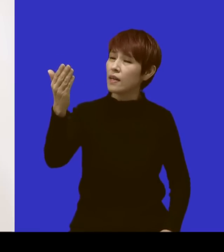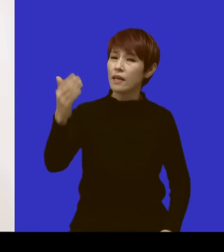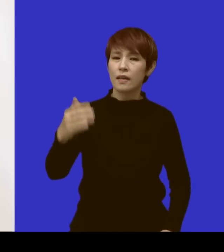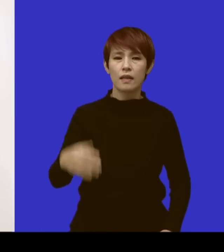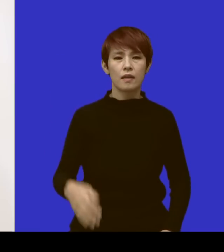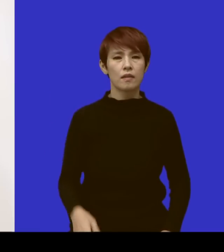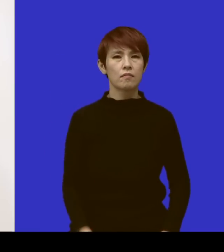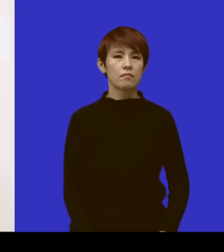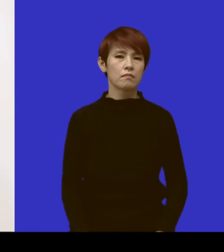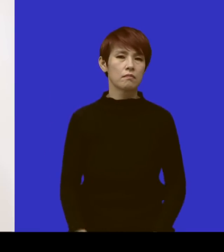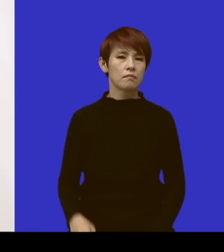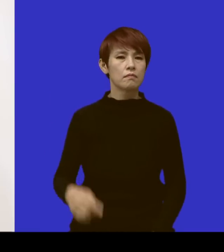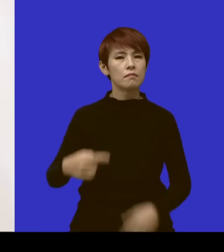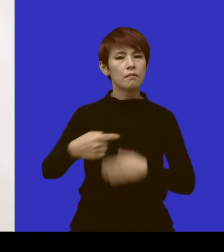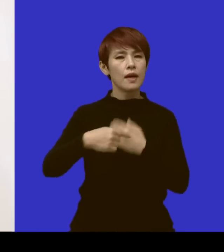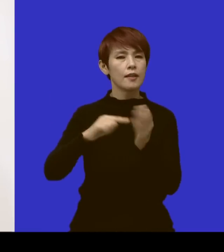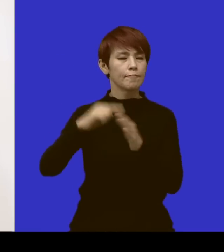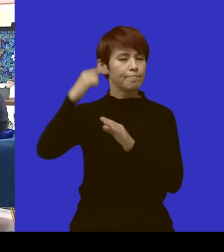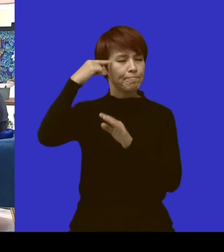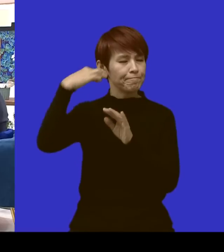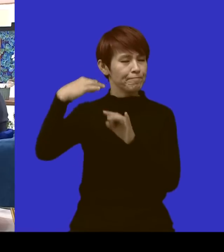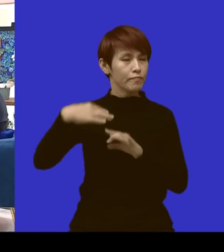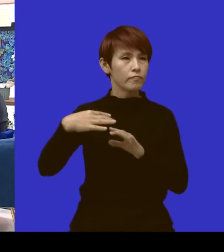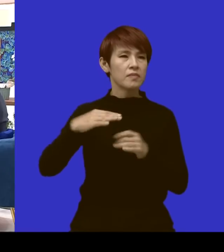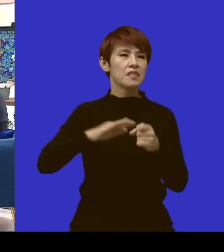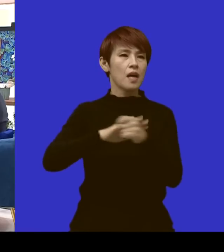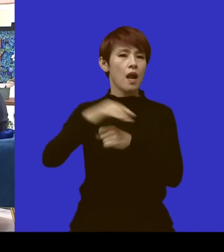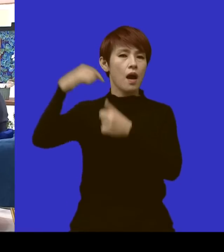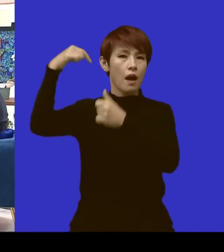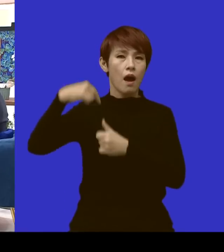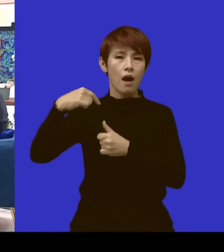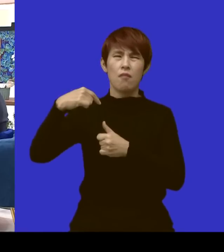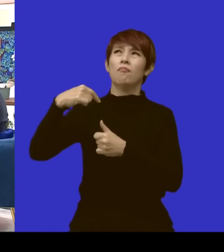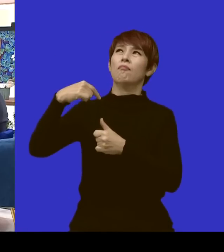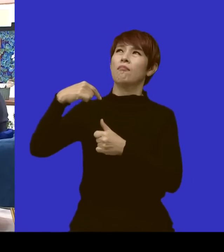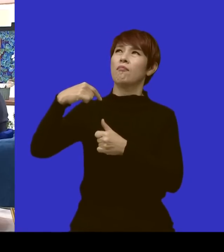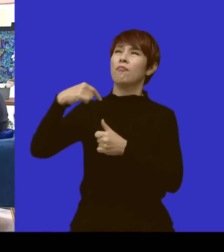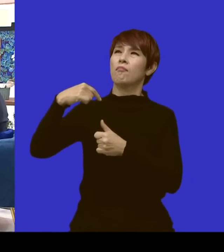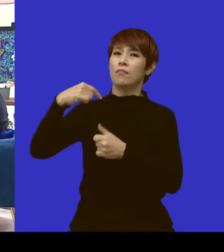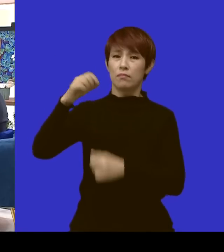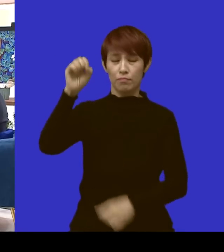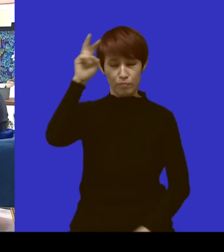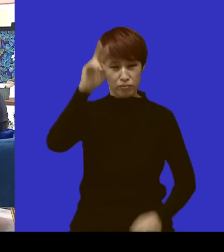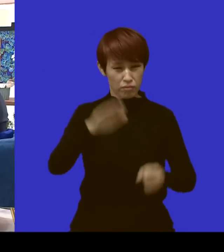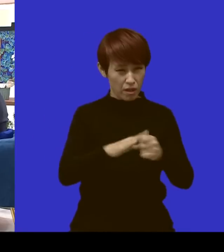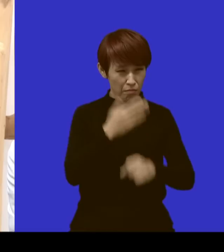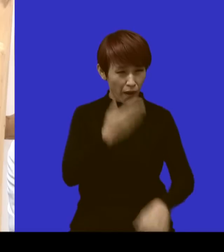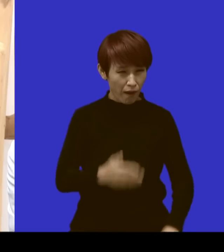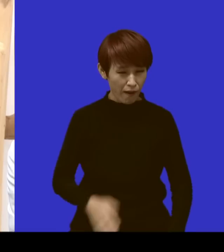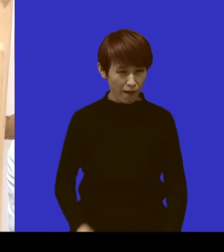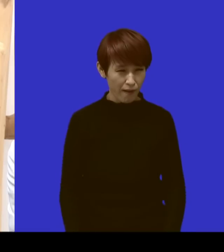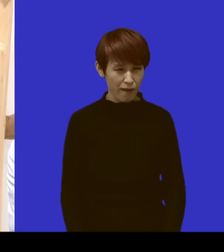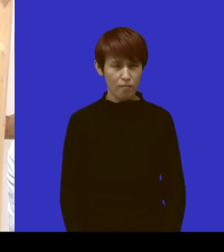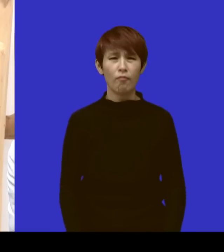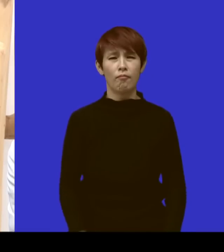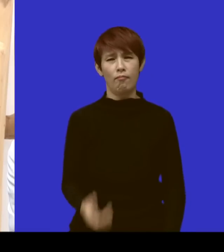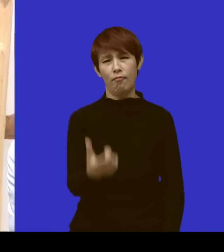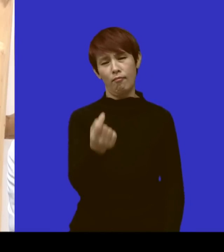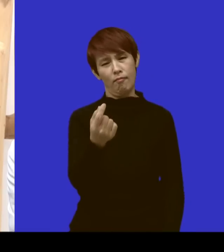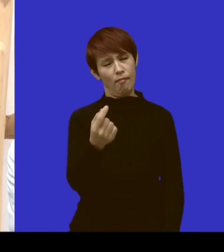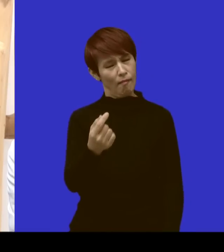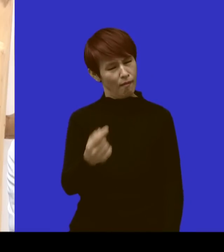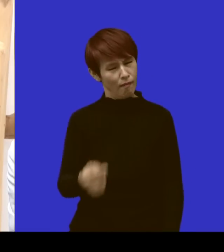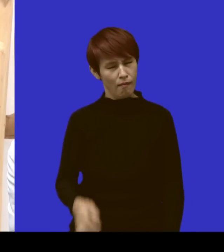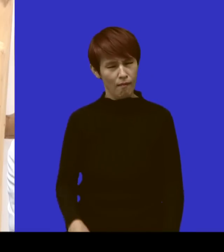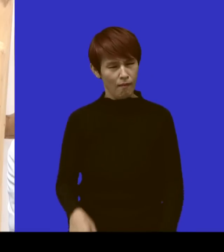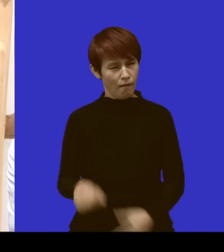계속 사랑하라는 거예요. 예. 계속. 그래서 근데 이게 사랑을 하란다고 갑자기 사랑이 되나요? 그러니까요. 그래서 저도